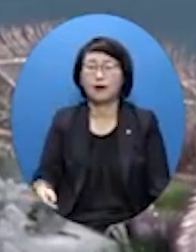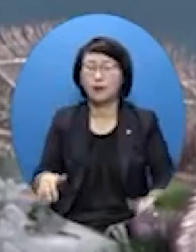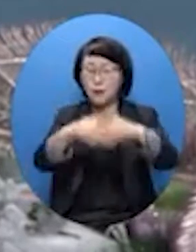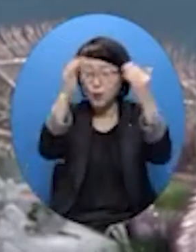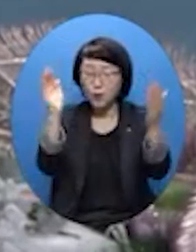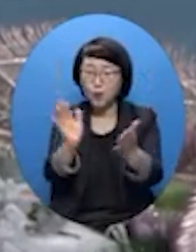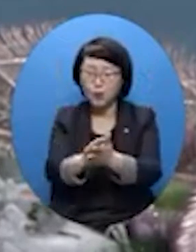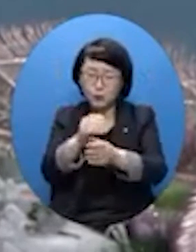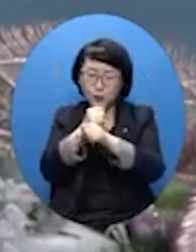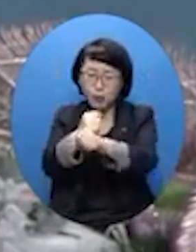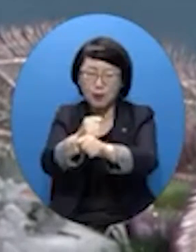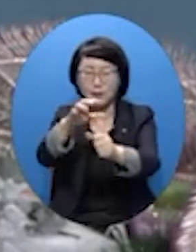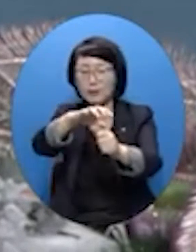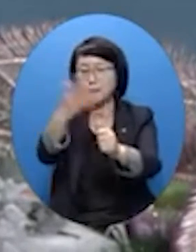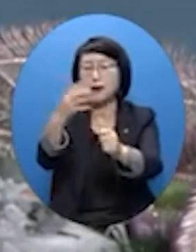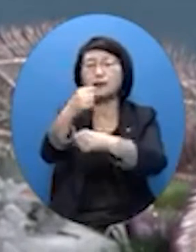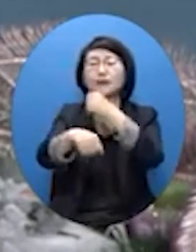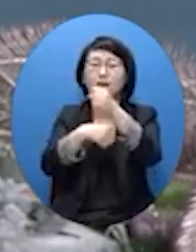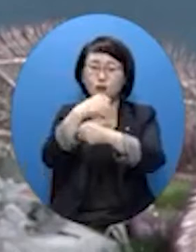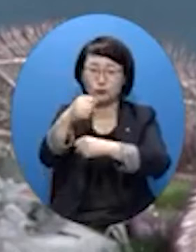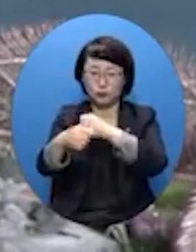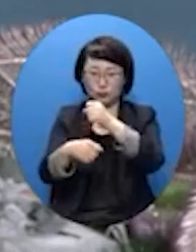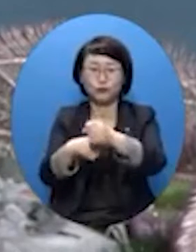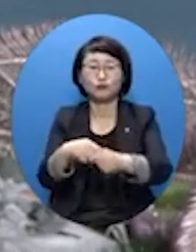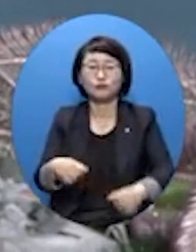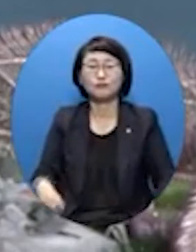모든 포로에서 우리를 자유케 만들어 주십니다.